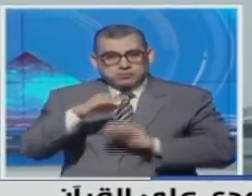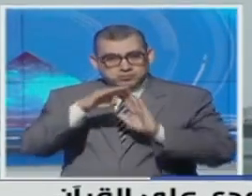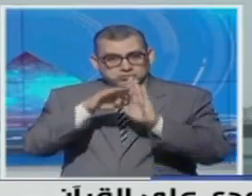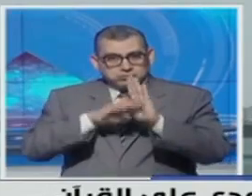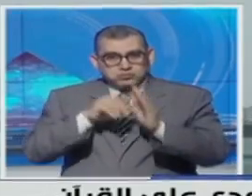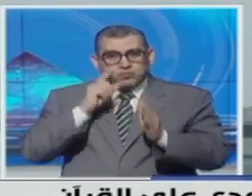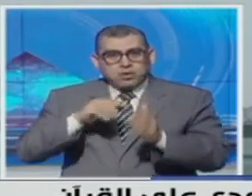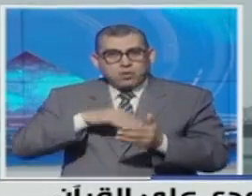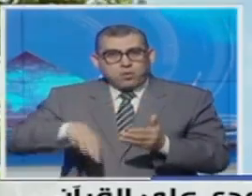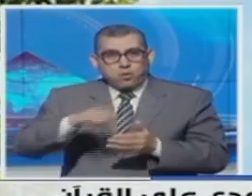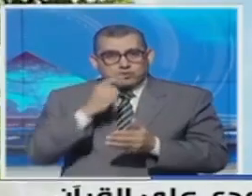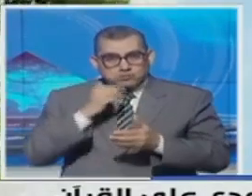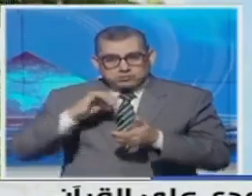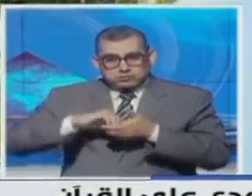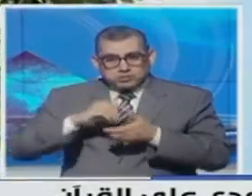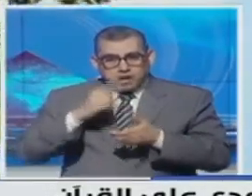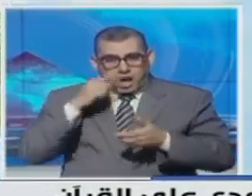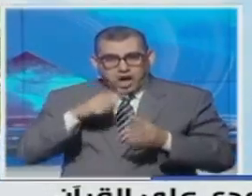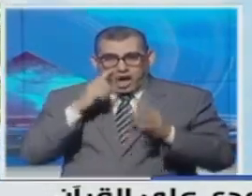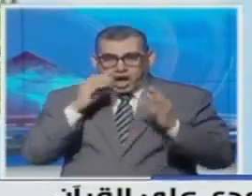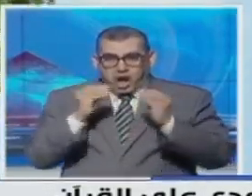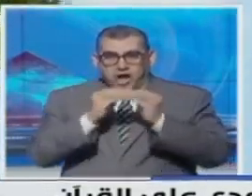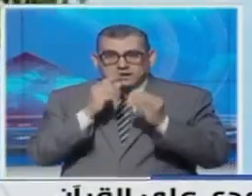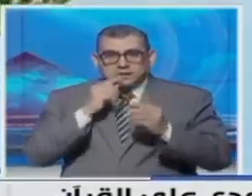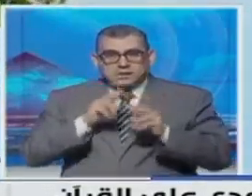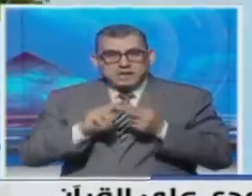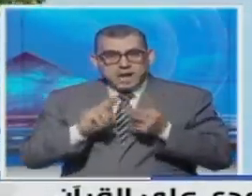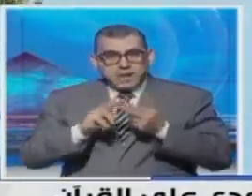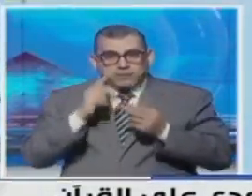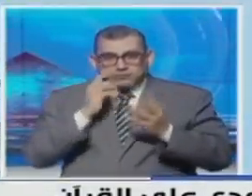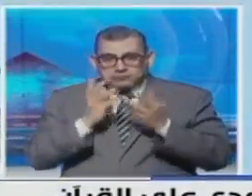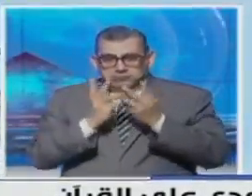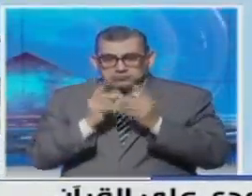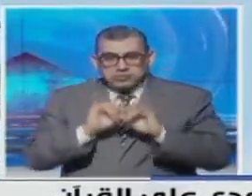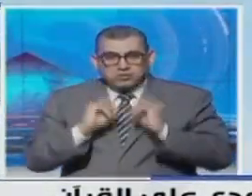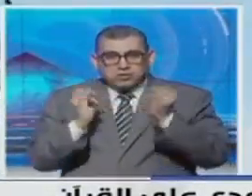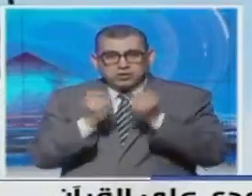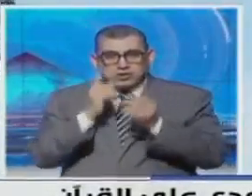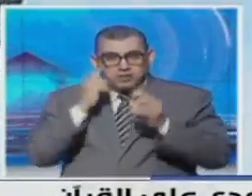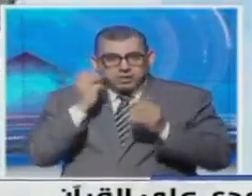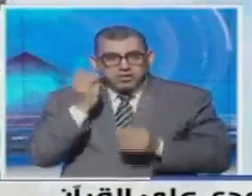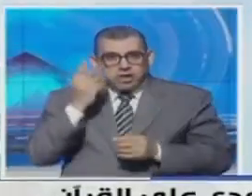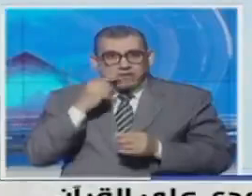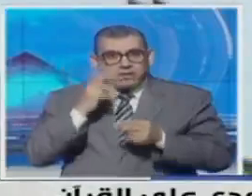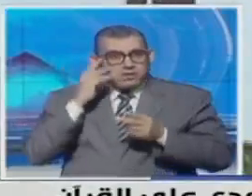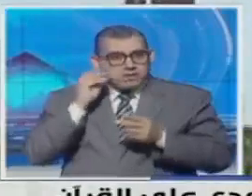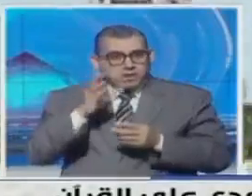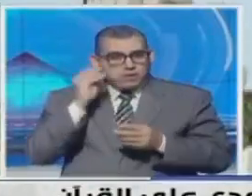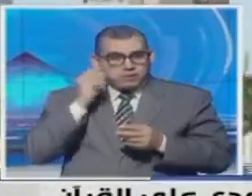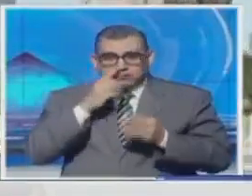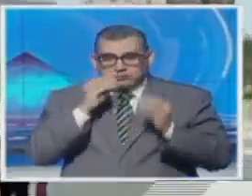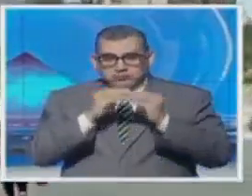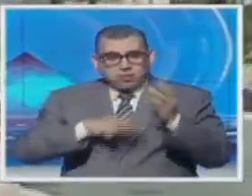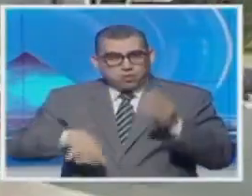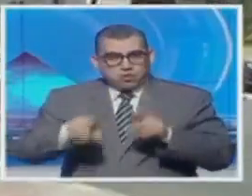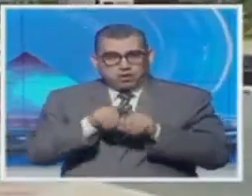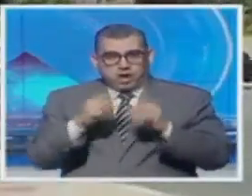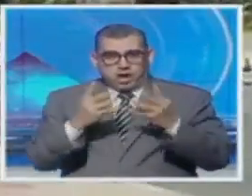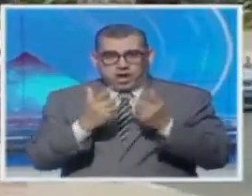الدولية لتعزيز التعايش السلمي والتناغم الاجتماعي ونشر ثقافة التسامح وتقبل